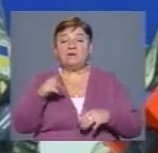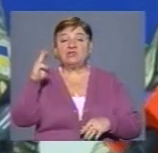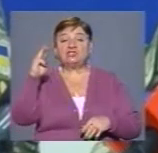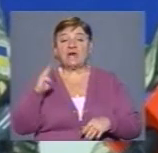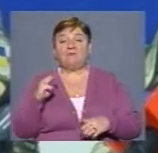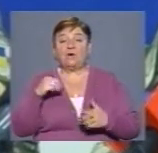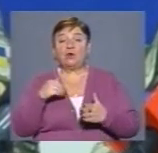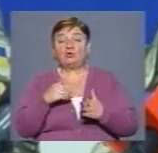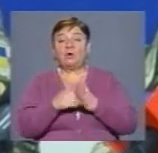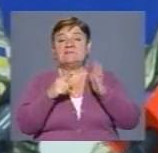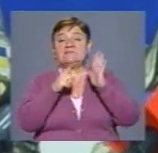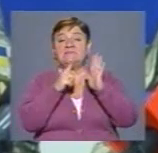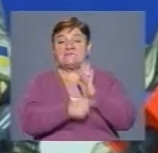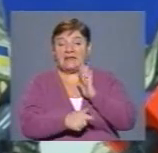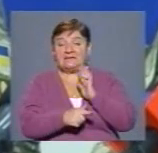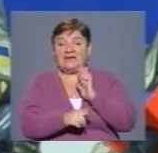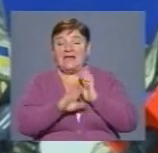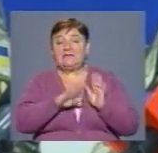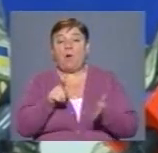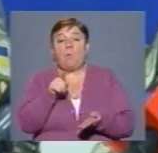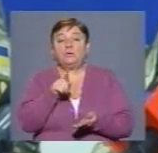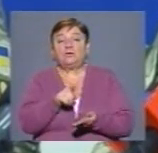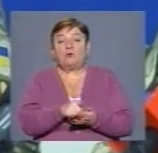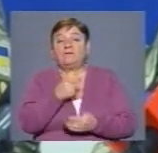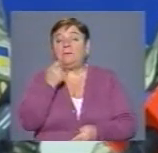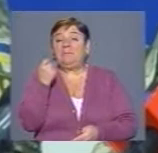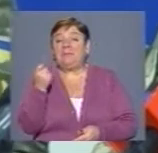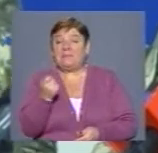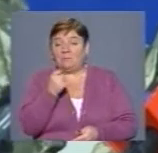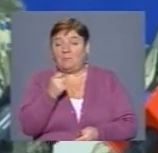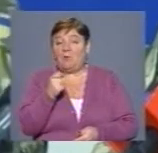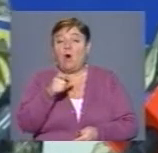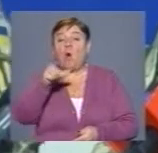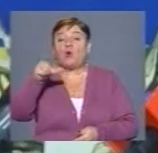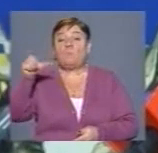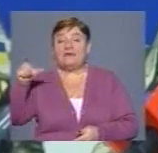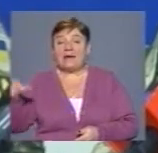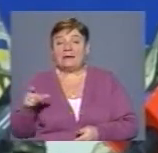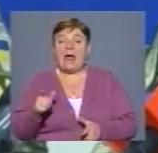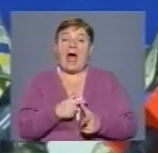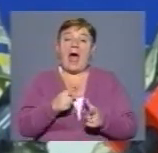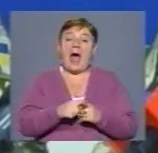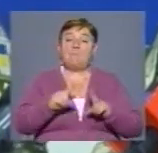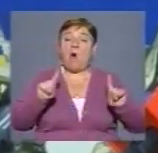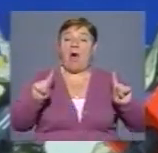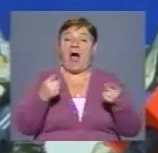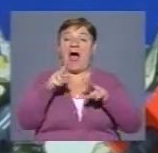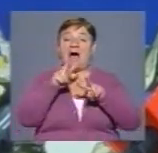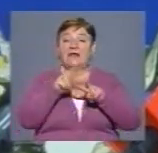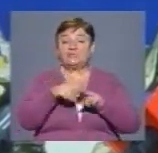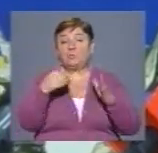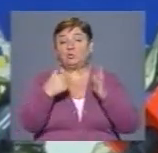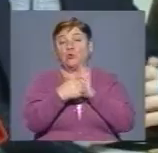до 70 неоподаткованих мінімумів доходів громадян або арештом на строк до